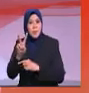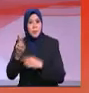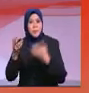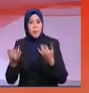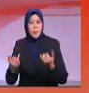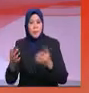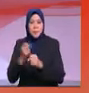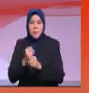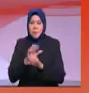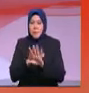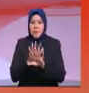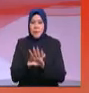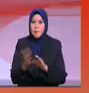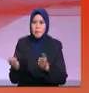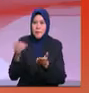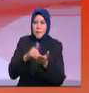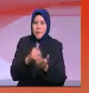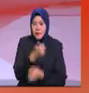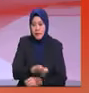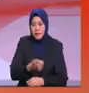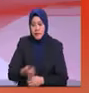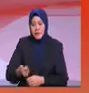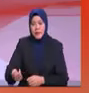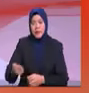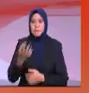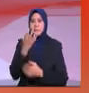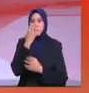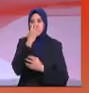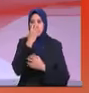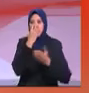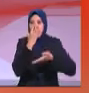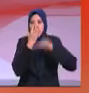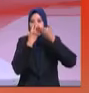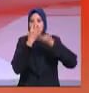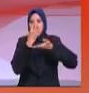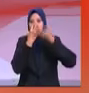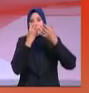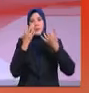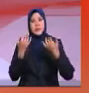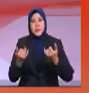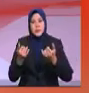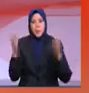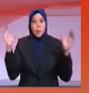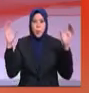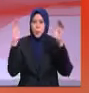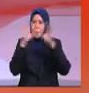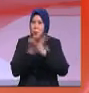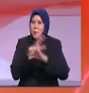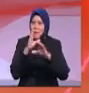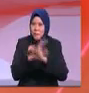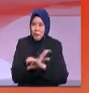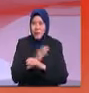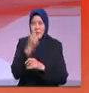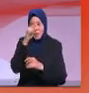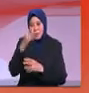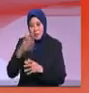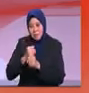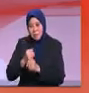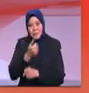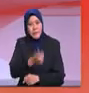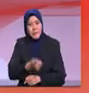mendapatkan banyak lagi alat bantuan pernafasan. Jadi ketika itu amat mencabar untuk dapatkan